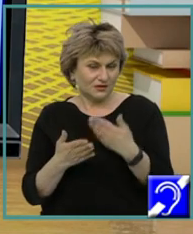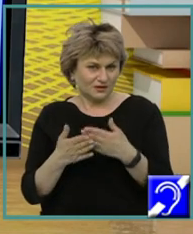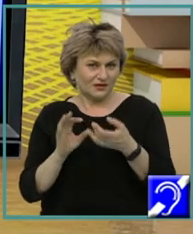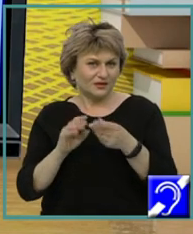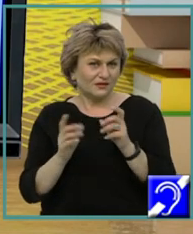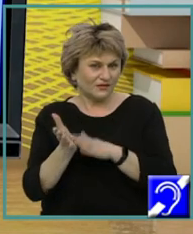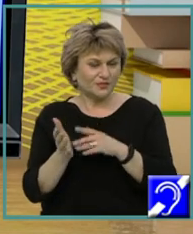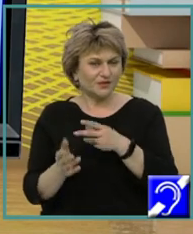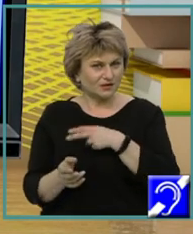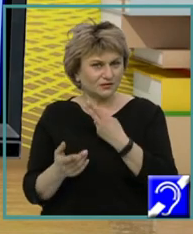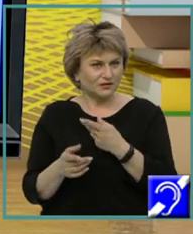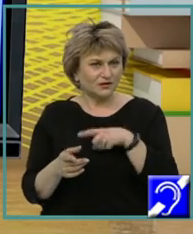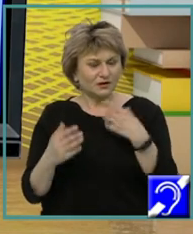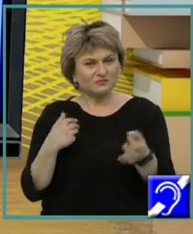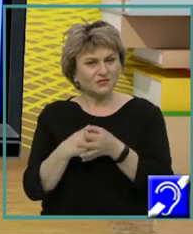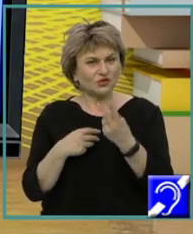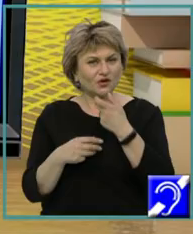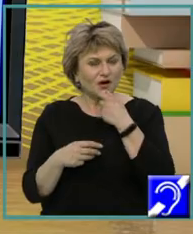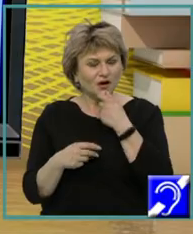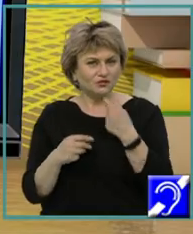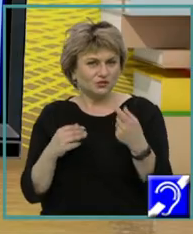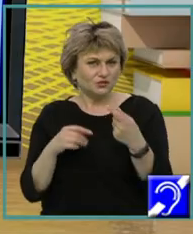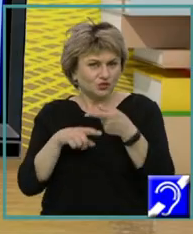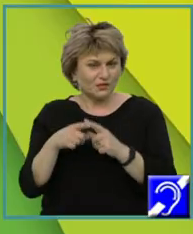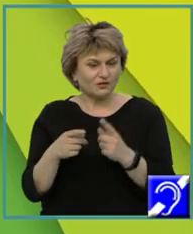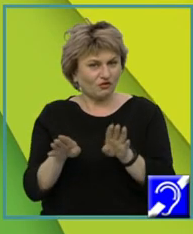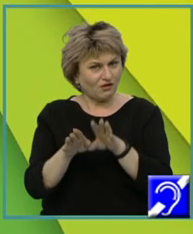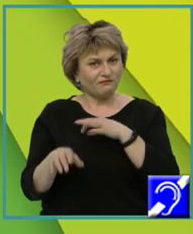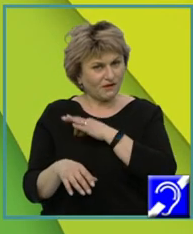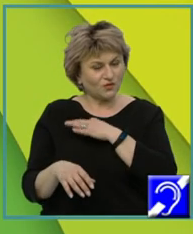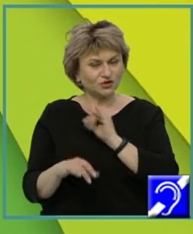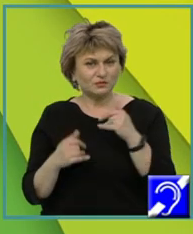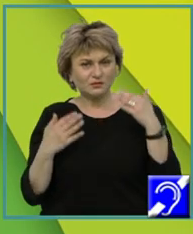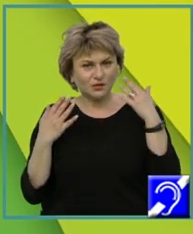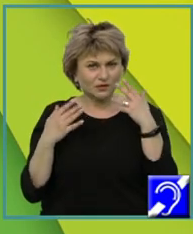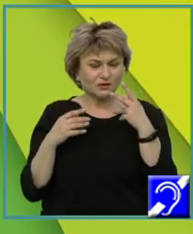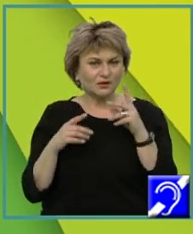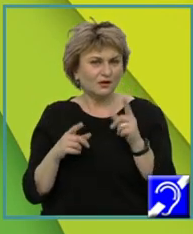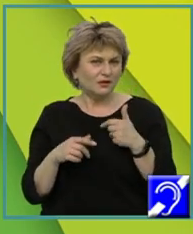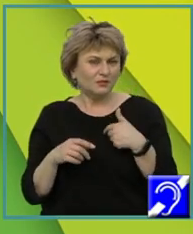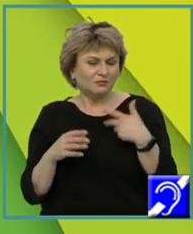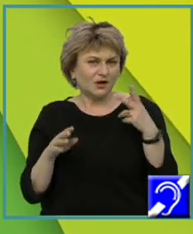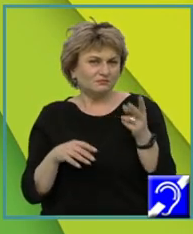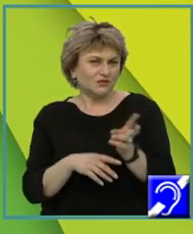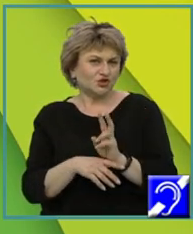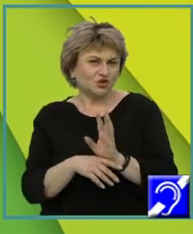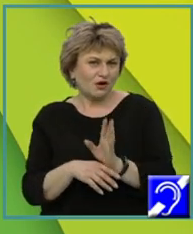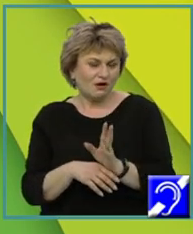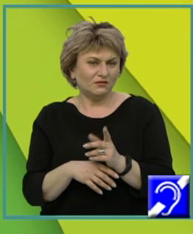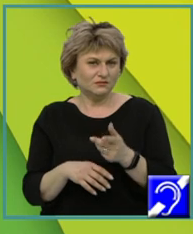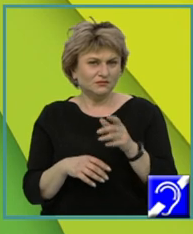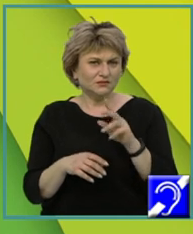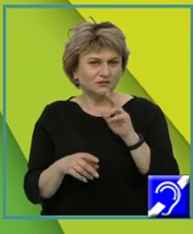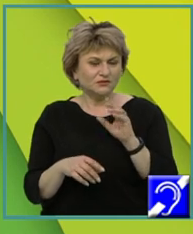narator eram însurat de doi ani și jumătate cu o colegă de la facultate și Bănuiam că mă înșeală o